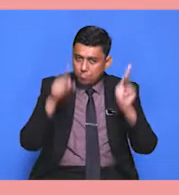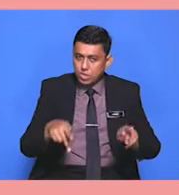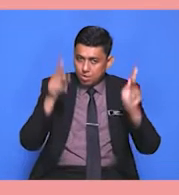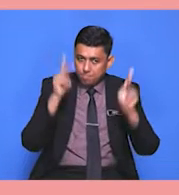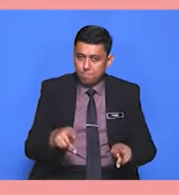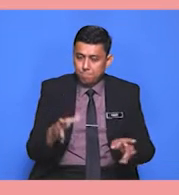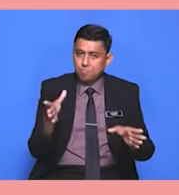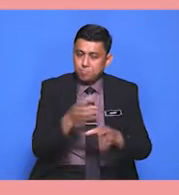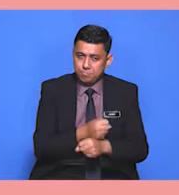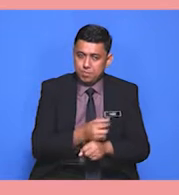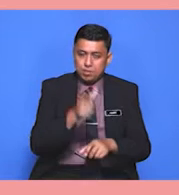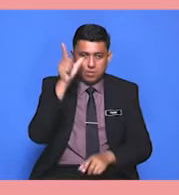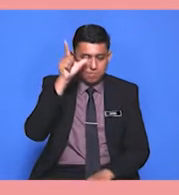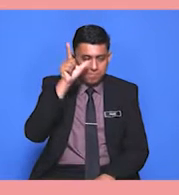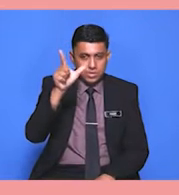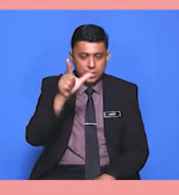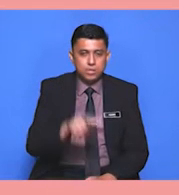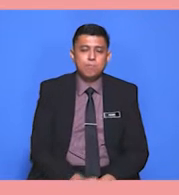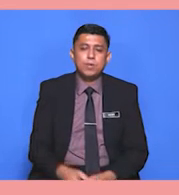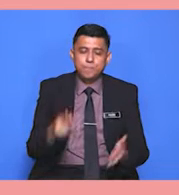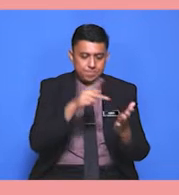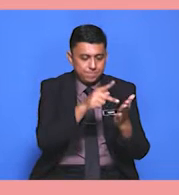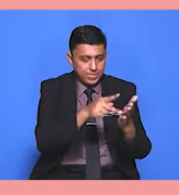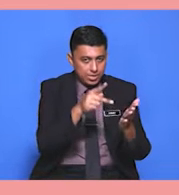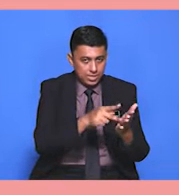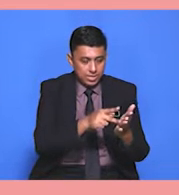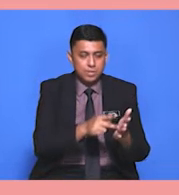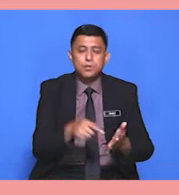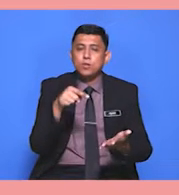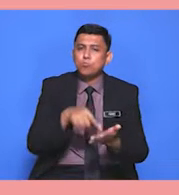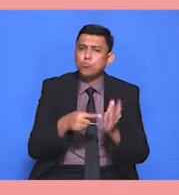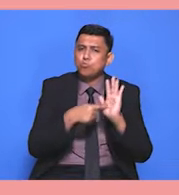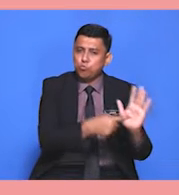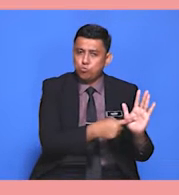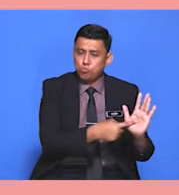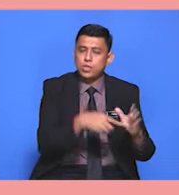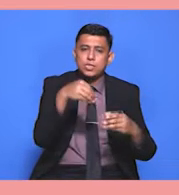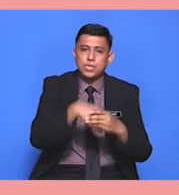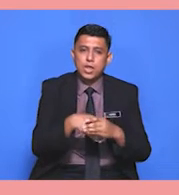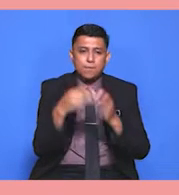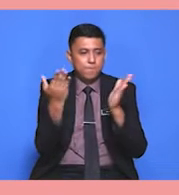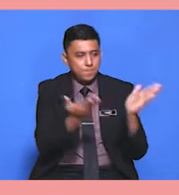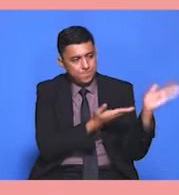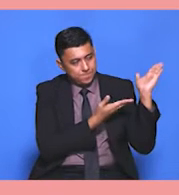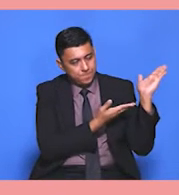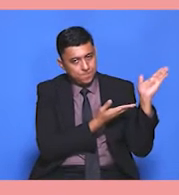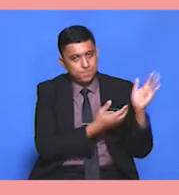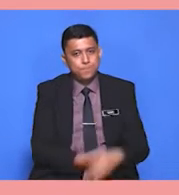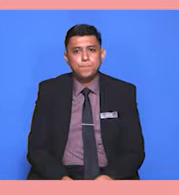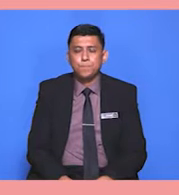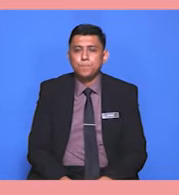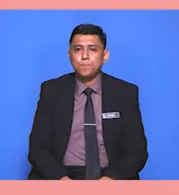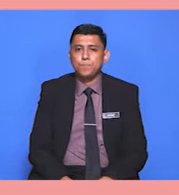Pelajar-pelajar dapat melihat penghitungan ini seperti yang ditunjukkan di dalam slide.